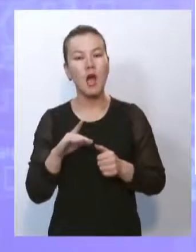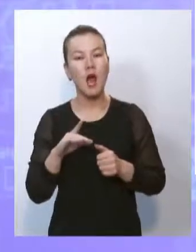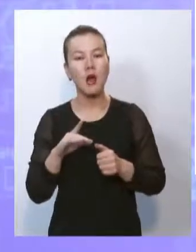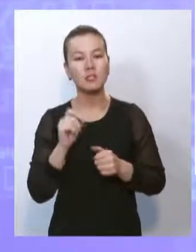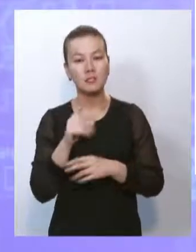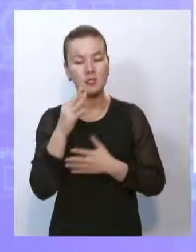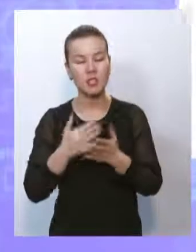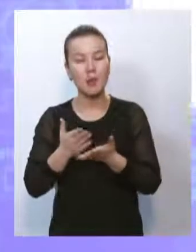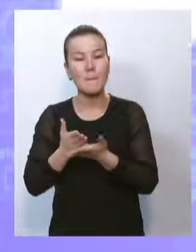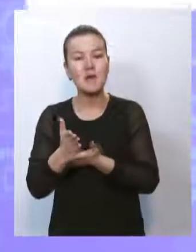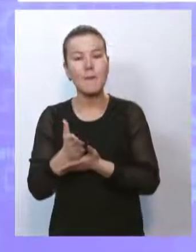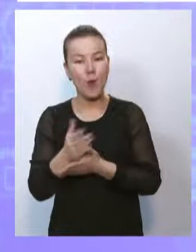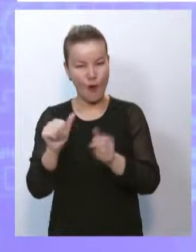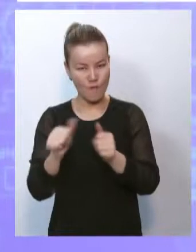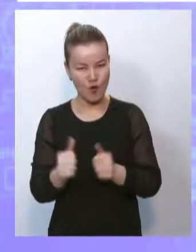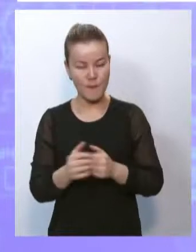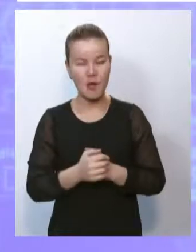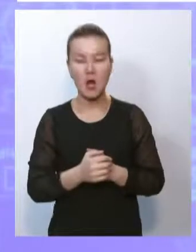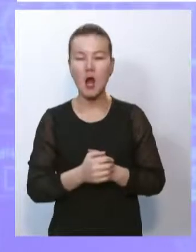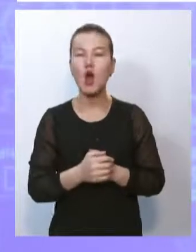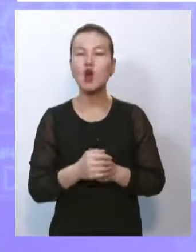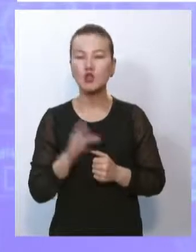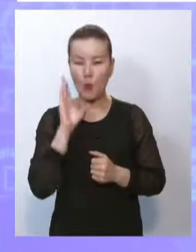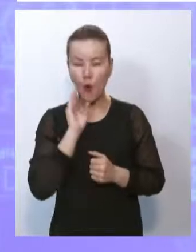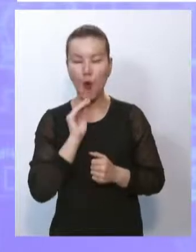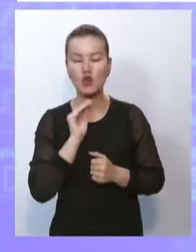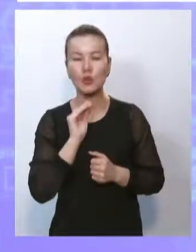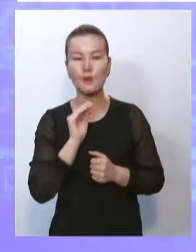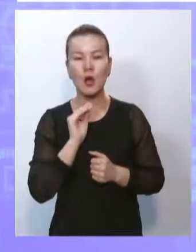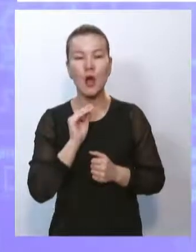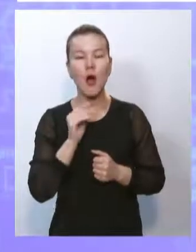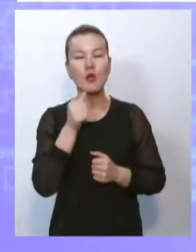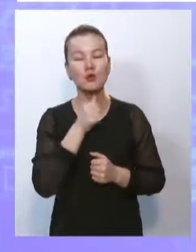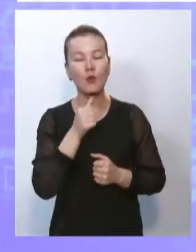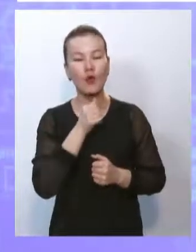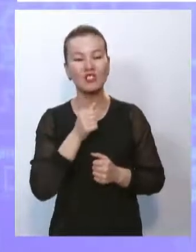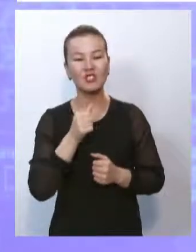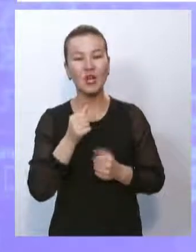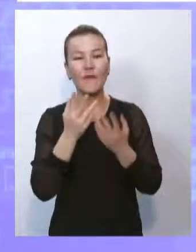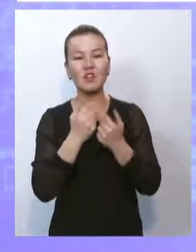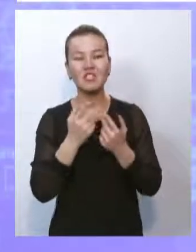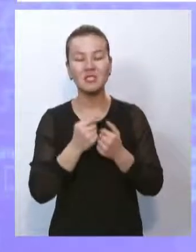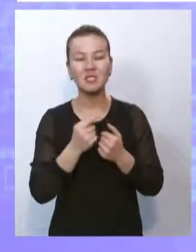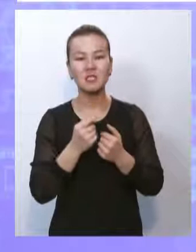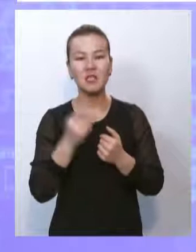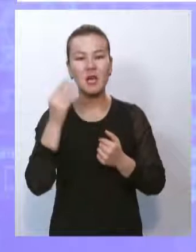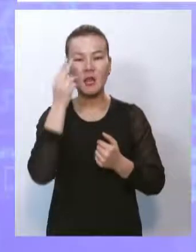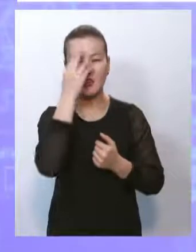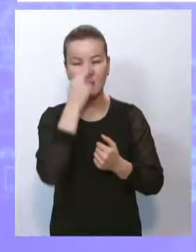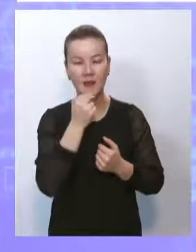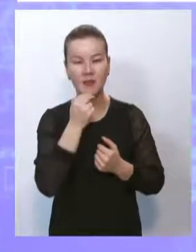форме сможем применить вычислительные навыки жизни